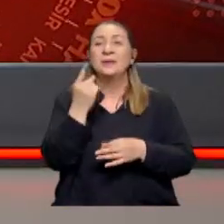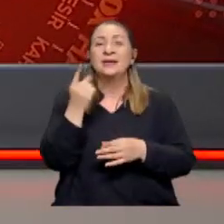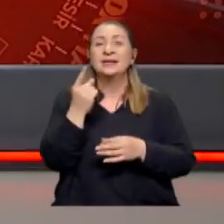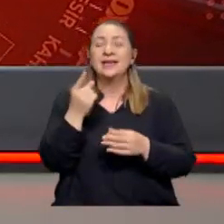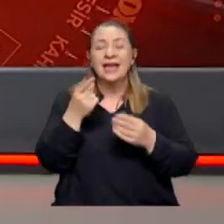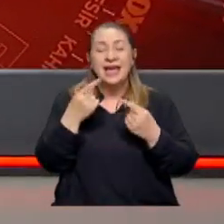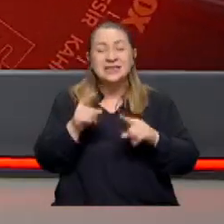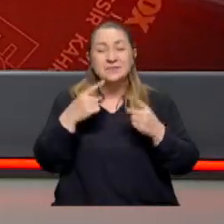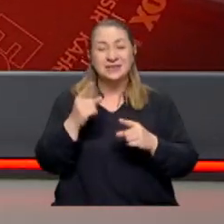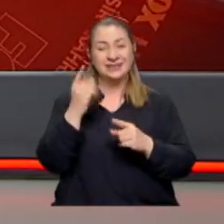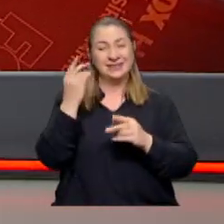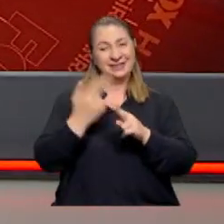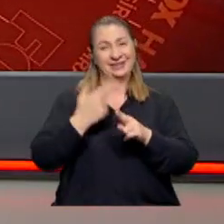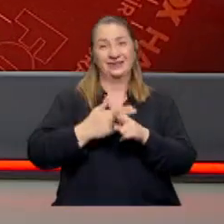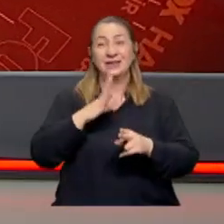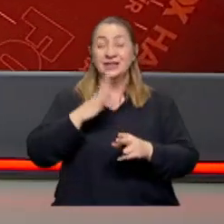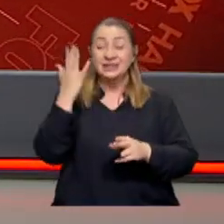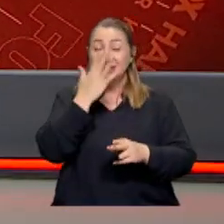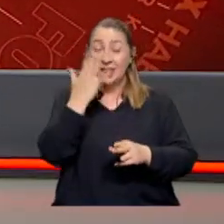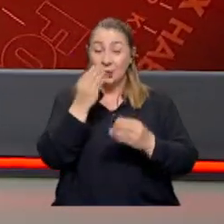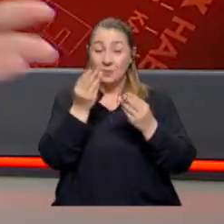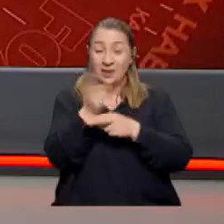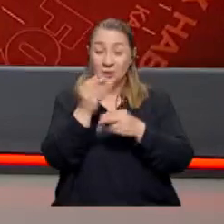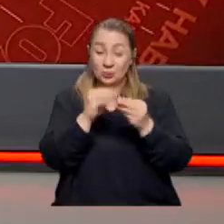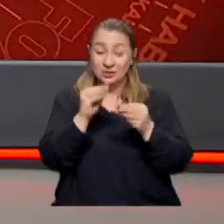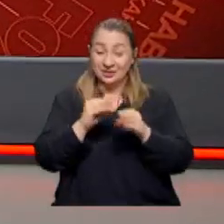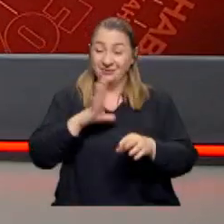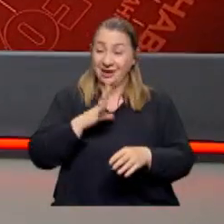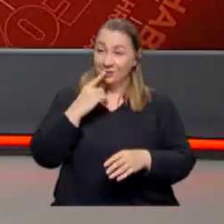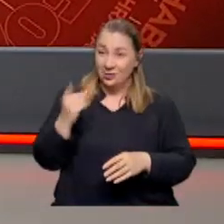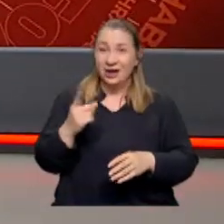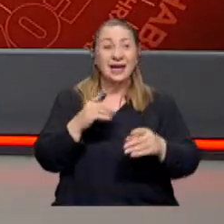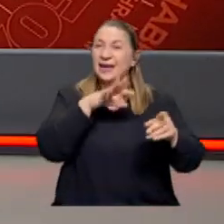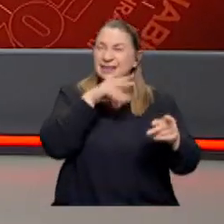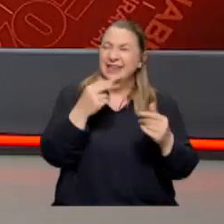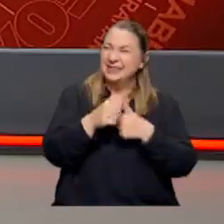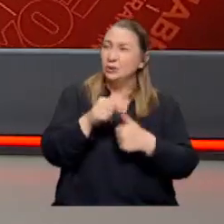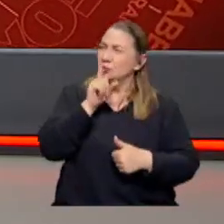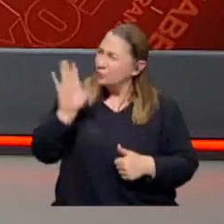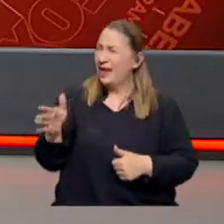mizah kabiliyeti var işte siyaha buraya ha bir yer almaya geldik diyor teyze susturuyor bir anda